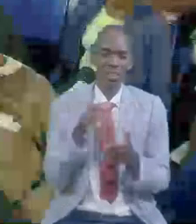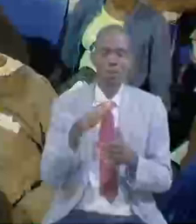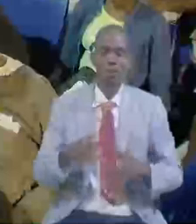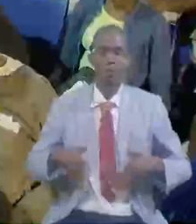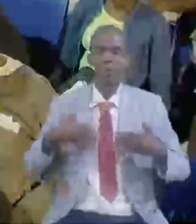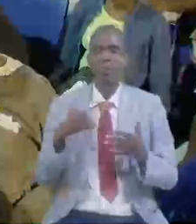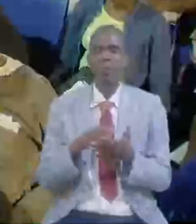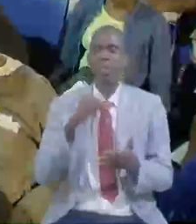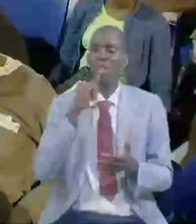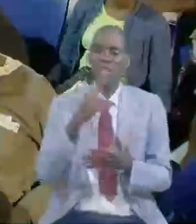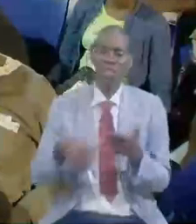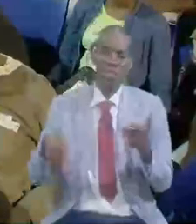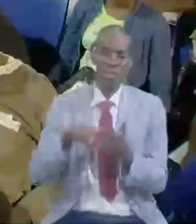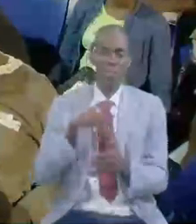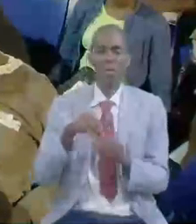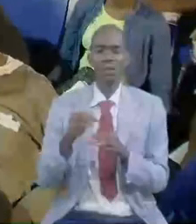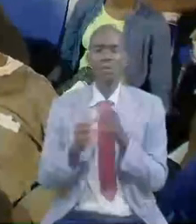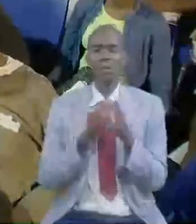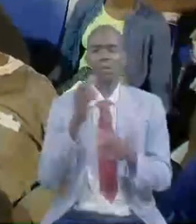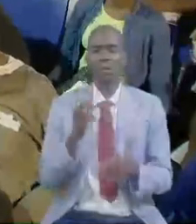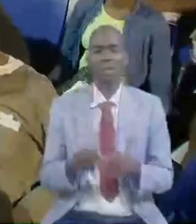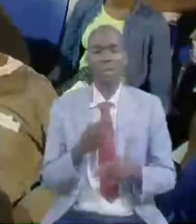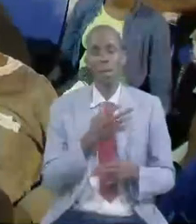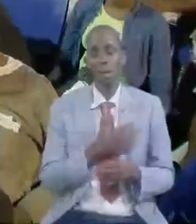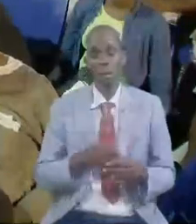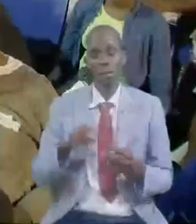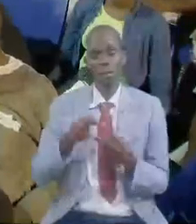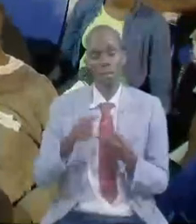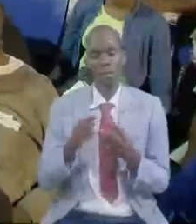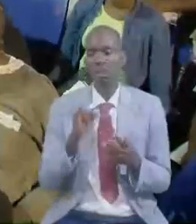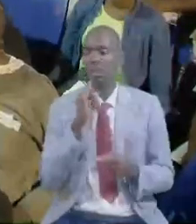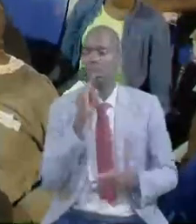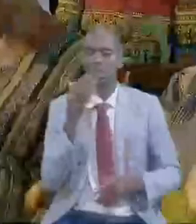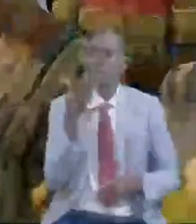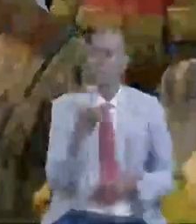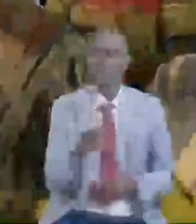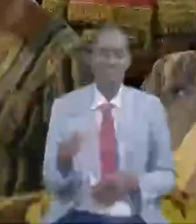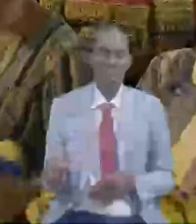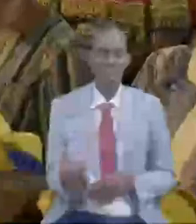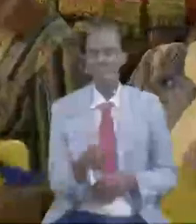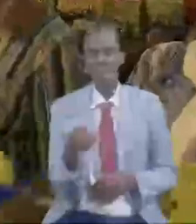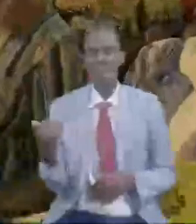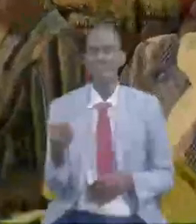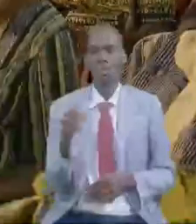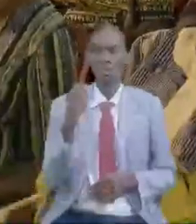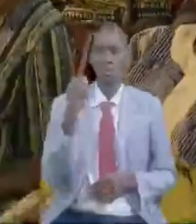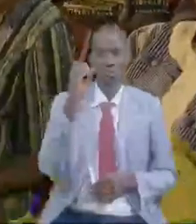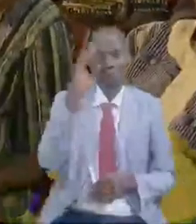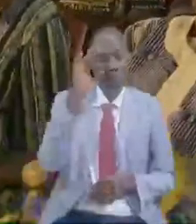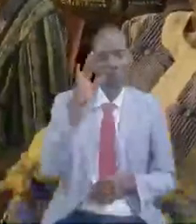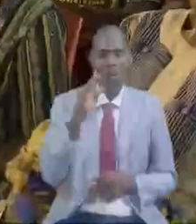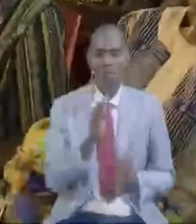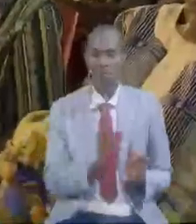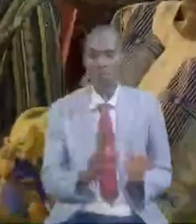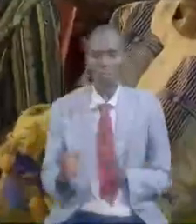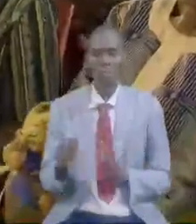vie est annulé au nom de Jésus. Ni la divination contre Israël.